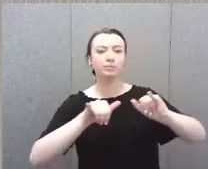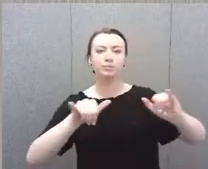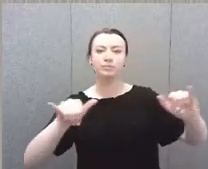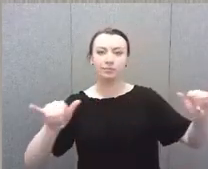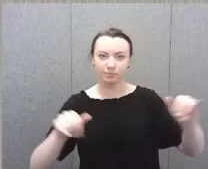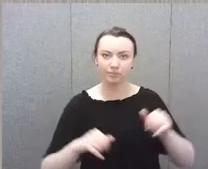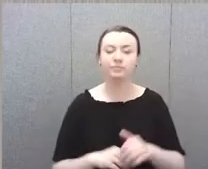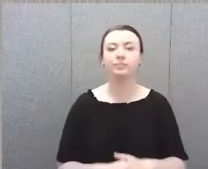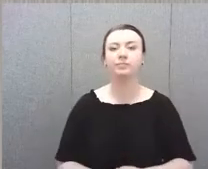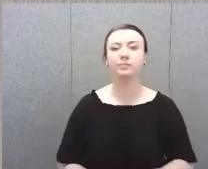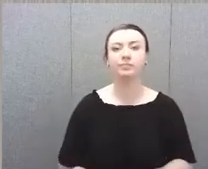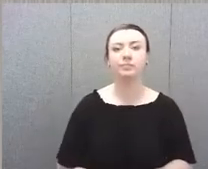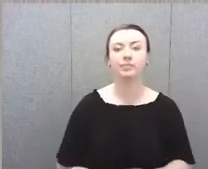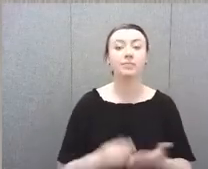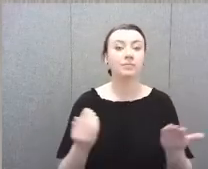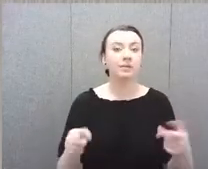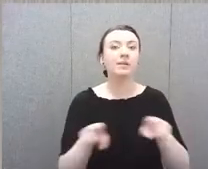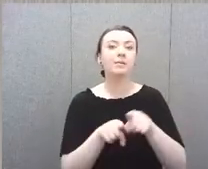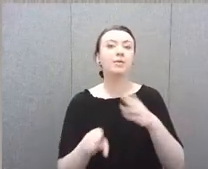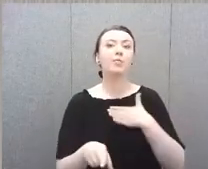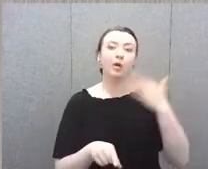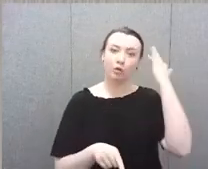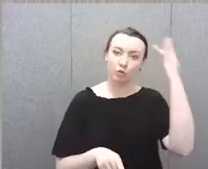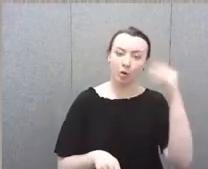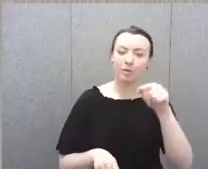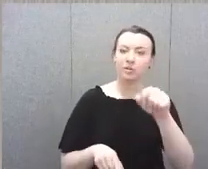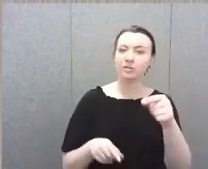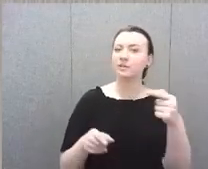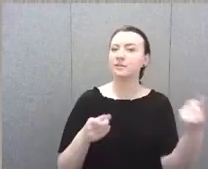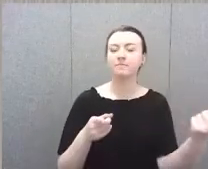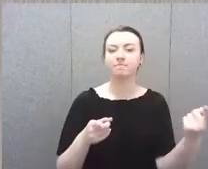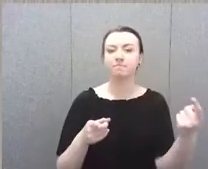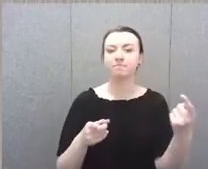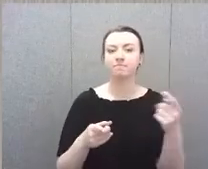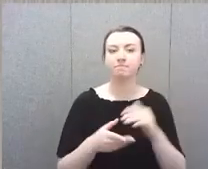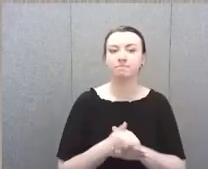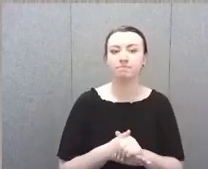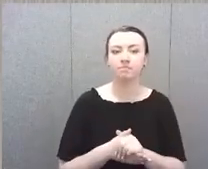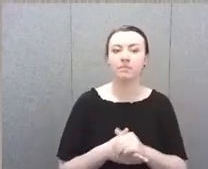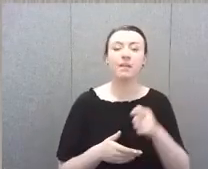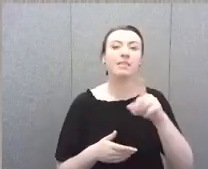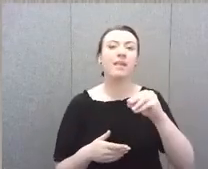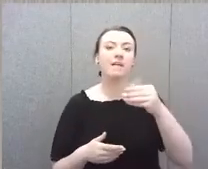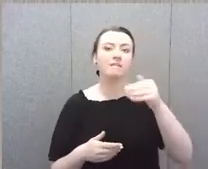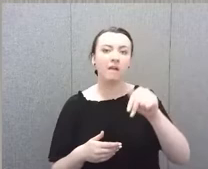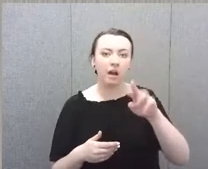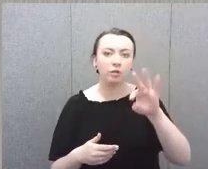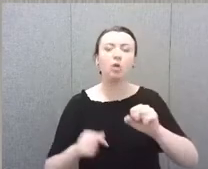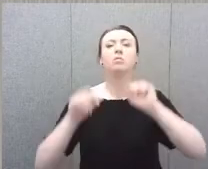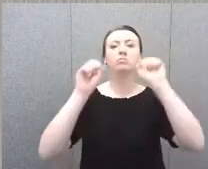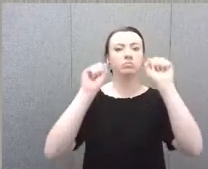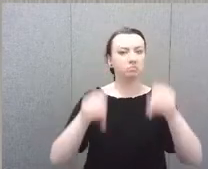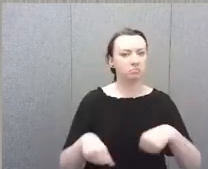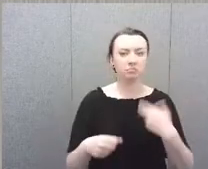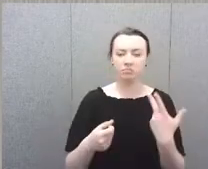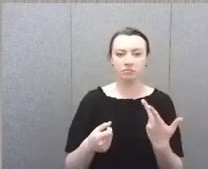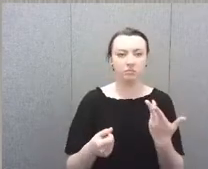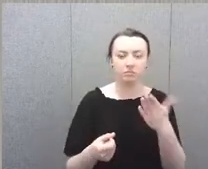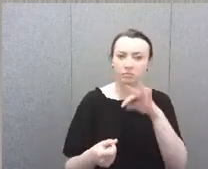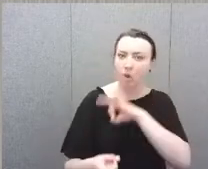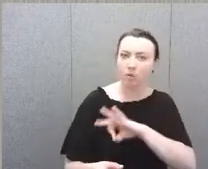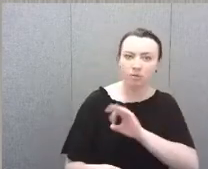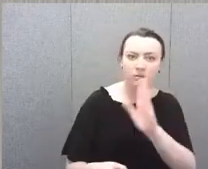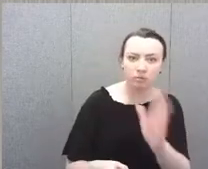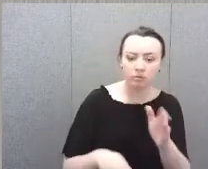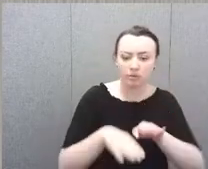равенство было развито во всех векторах принятия решений. Не только де юре, но и де факто.